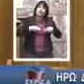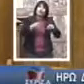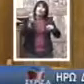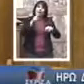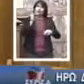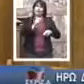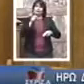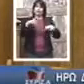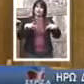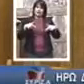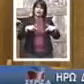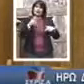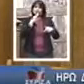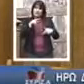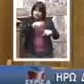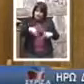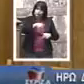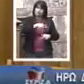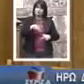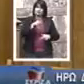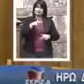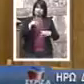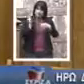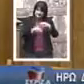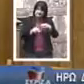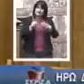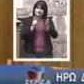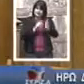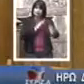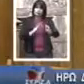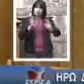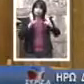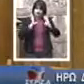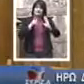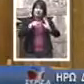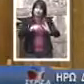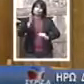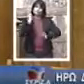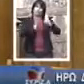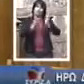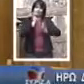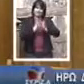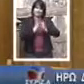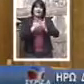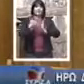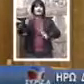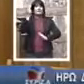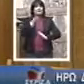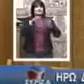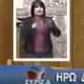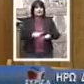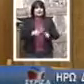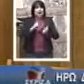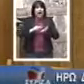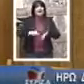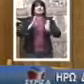κράτος, βάλετε πρώτους στο στόχαστρο αυτούς ακριβώς που έπρεπε να προστατέψετε. Η επίσημη ανεργία είναι στο 15% και ανασφάλιση εργασίας